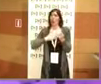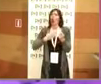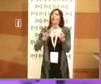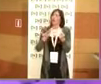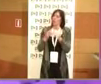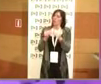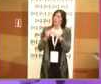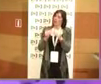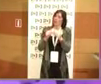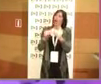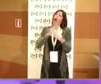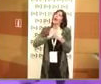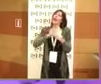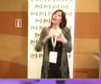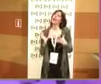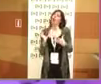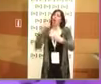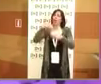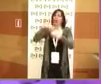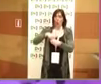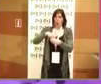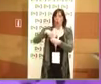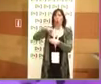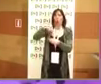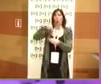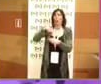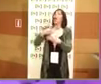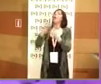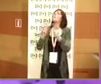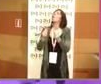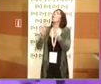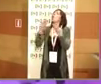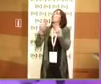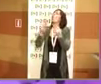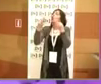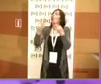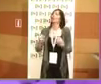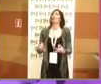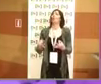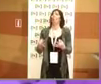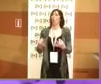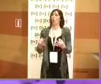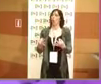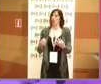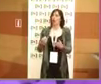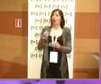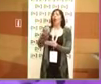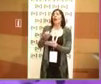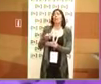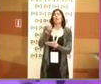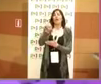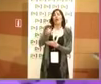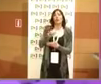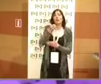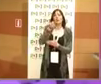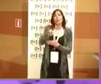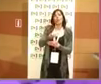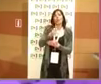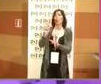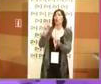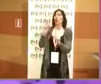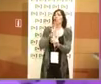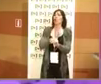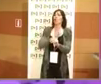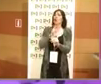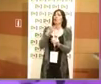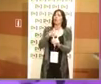realizzato il reddito di inclusione, che è molto giusto investire nuove risorse per finanziare